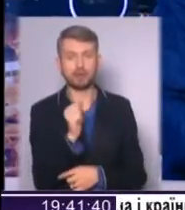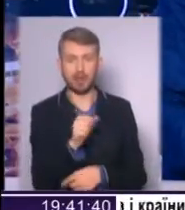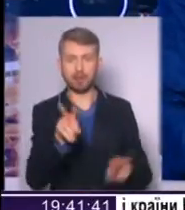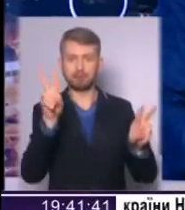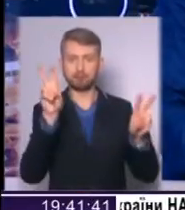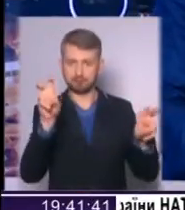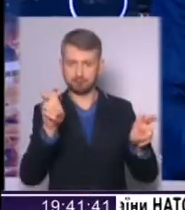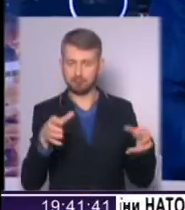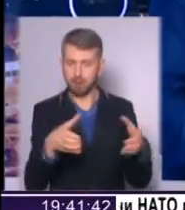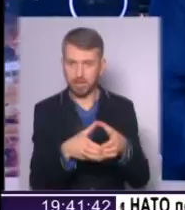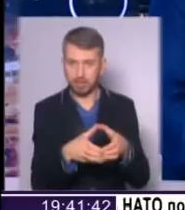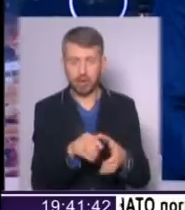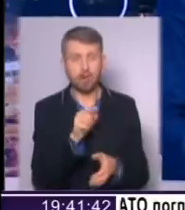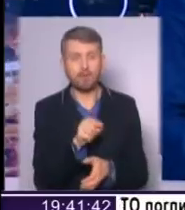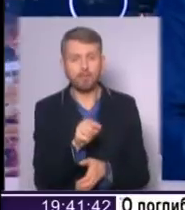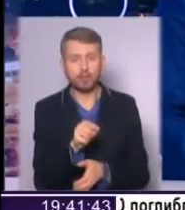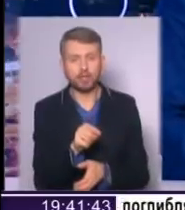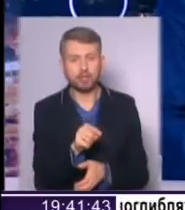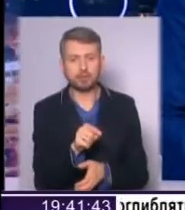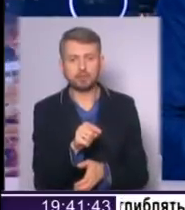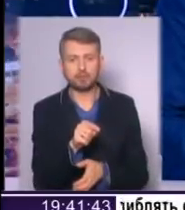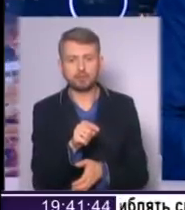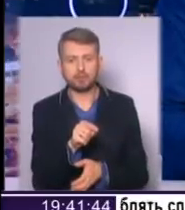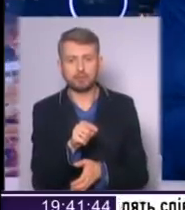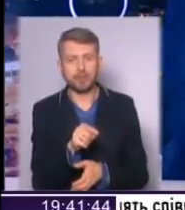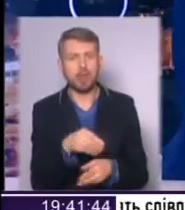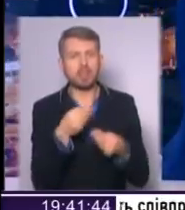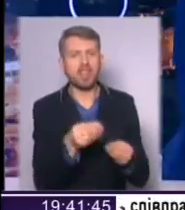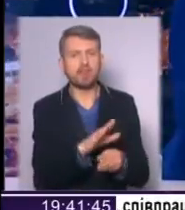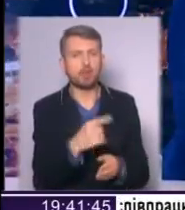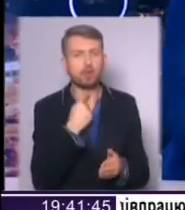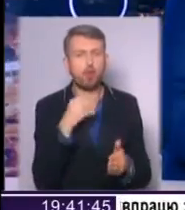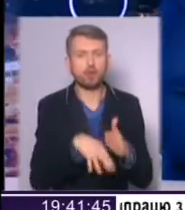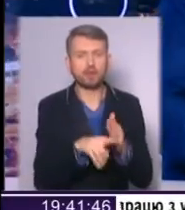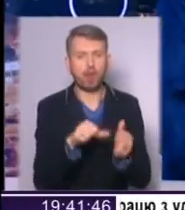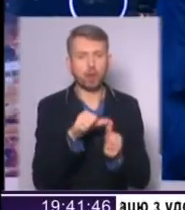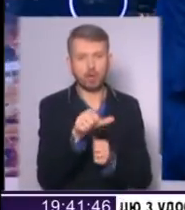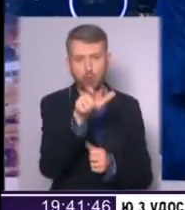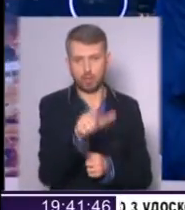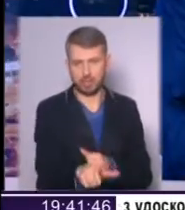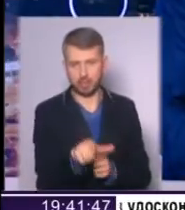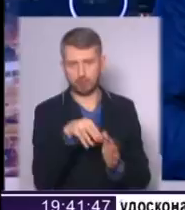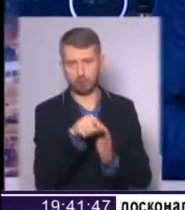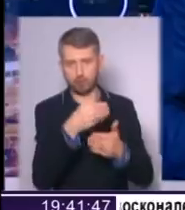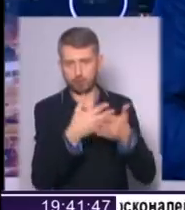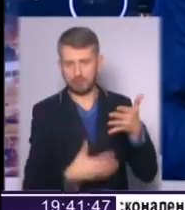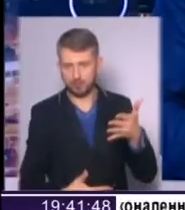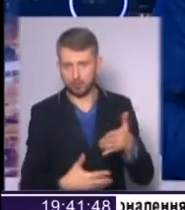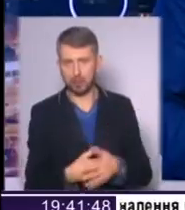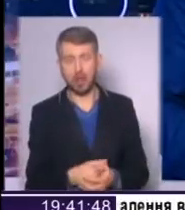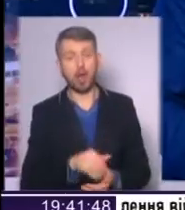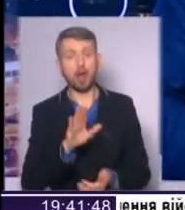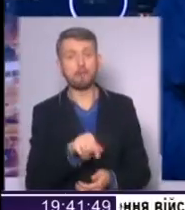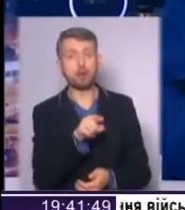під назвою партії, так, вони не віддавали голоси конкретно за якогось окремого кандидата в тому списку. Водночас потім